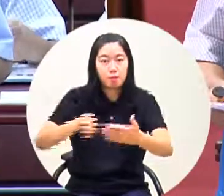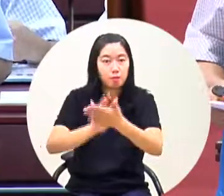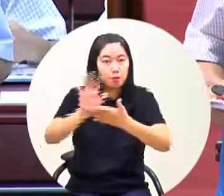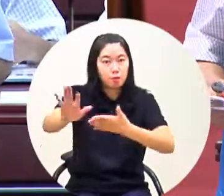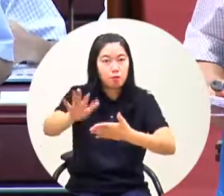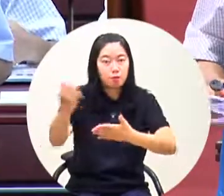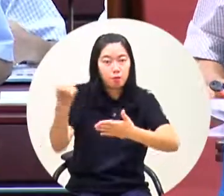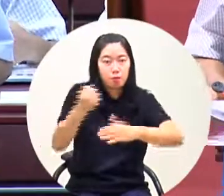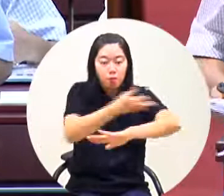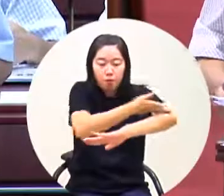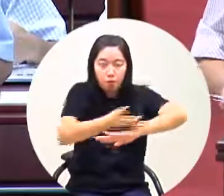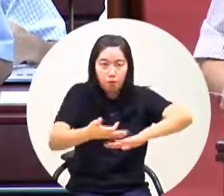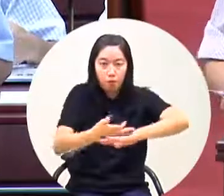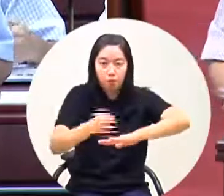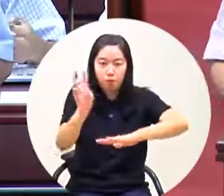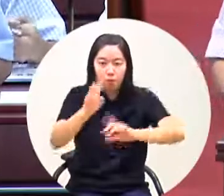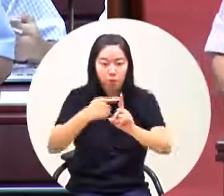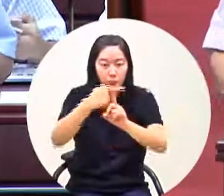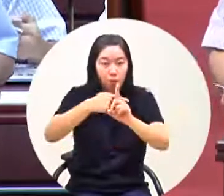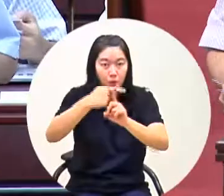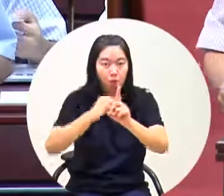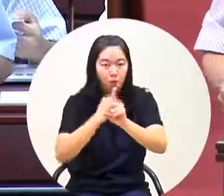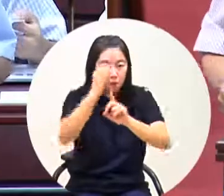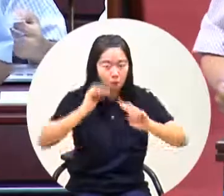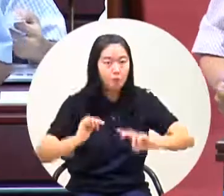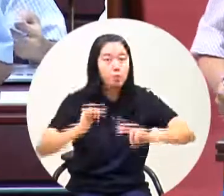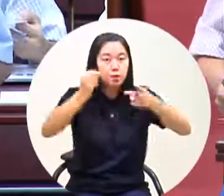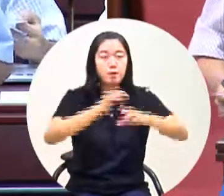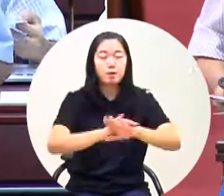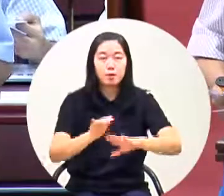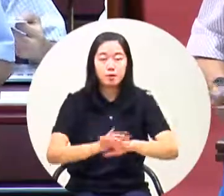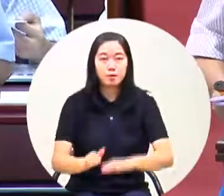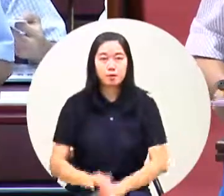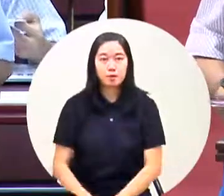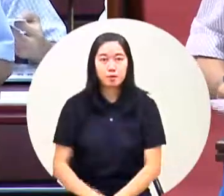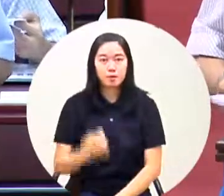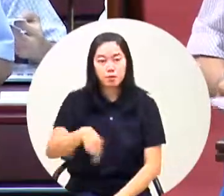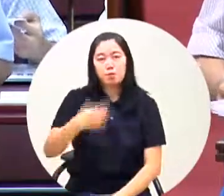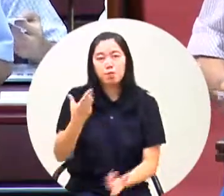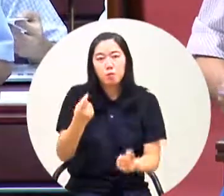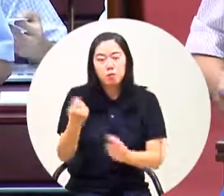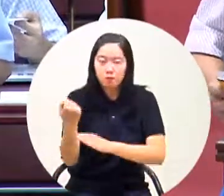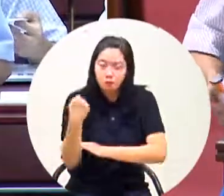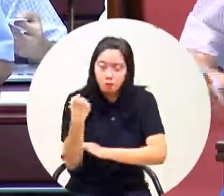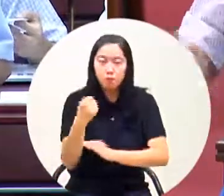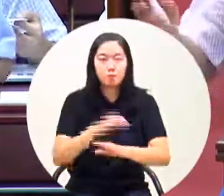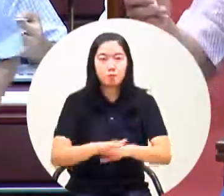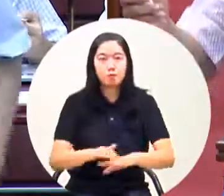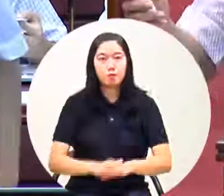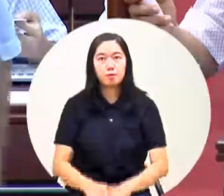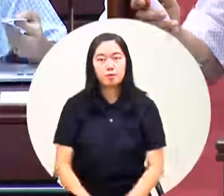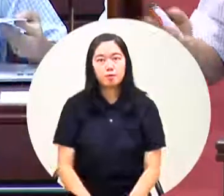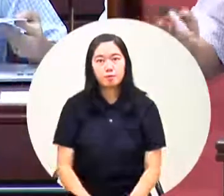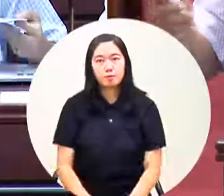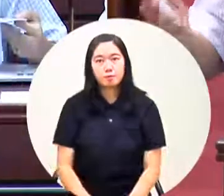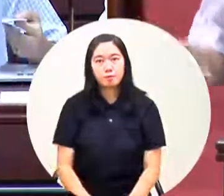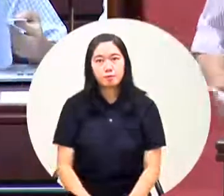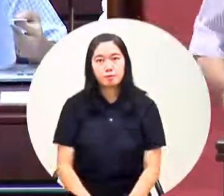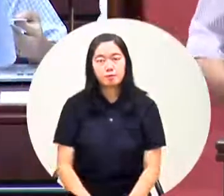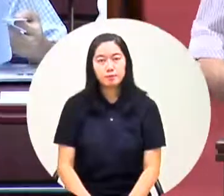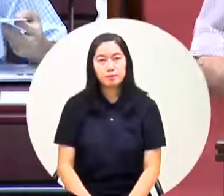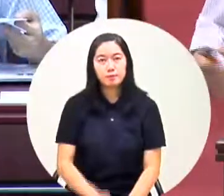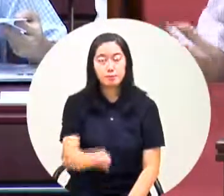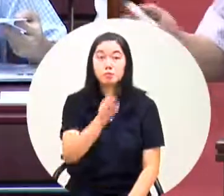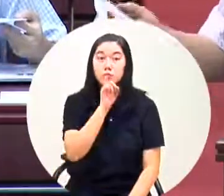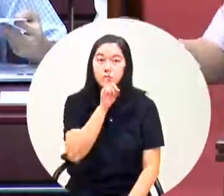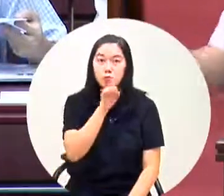水质会有比较大的一个改善。当然，汪哥等下个努力啦，哦，很多还要再努力的。 这我知道你所讲的